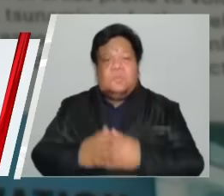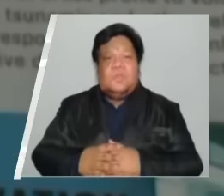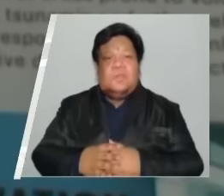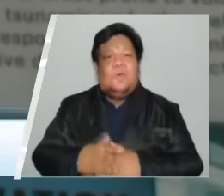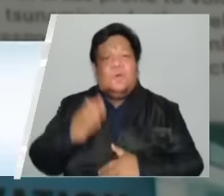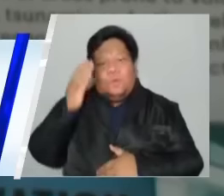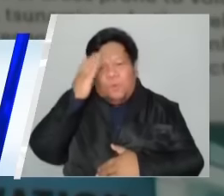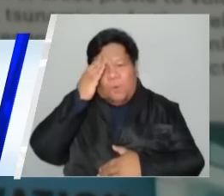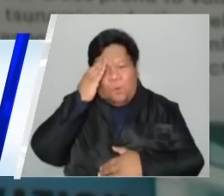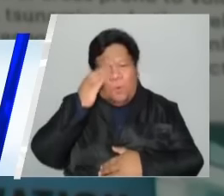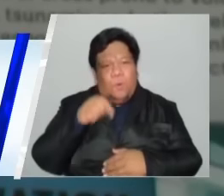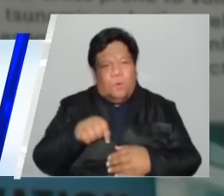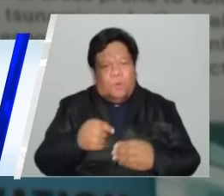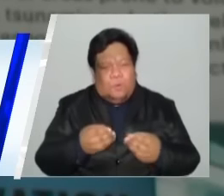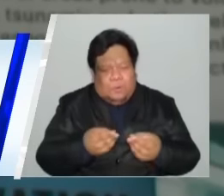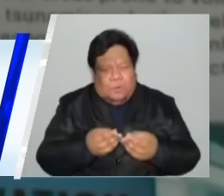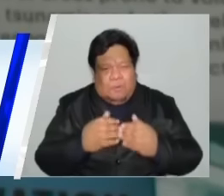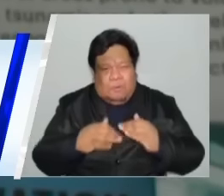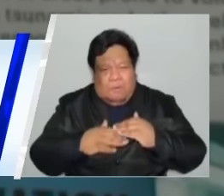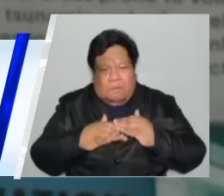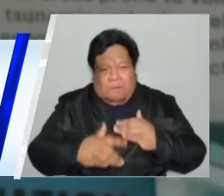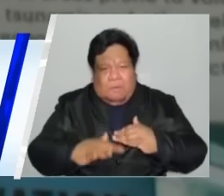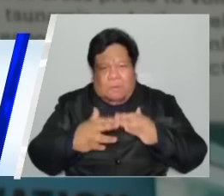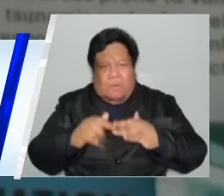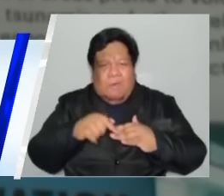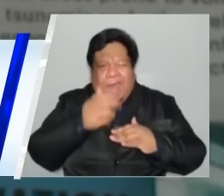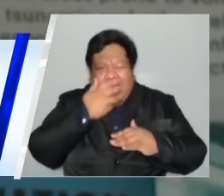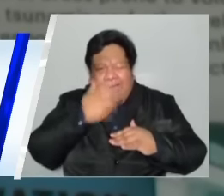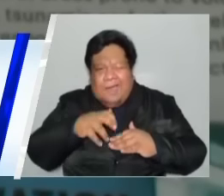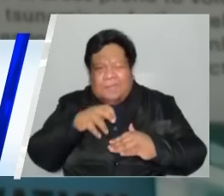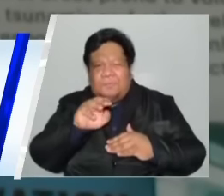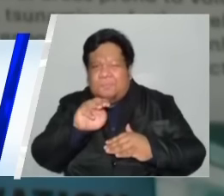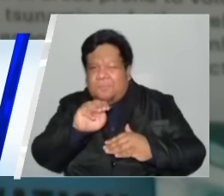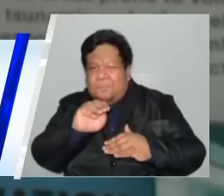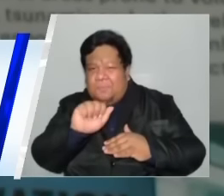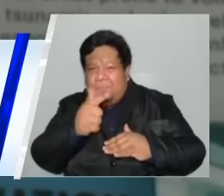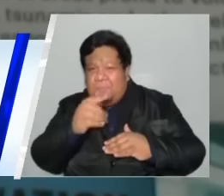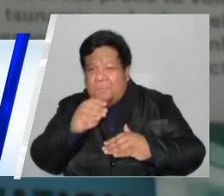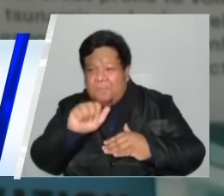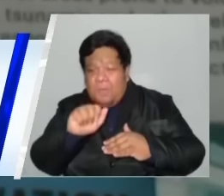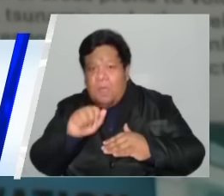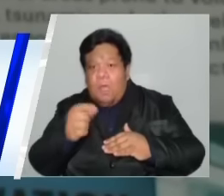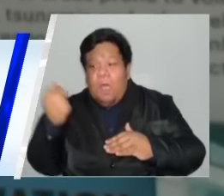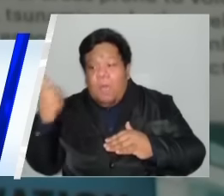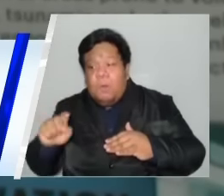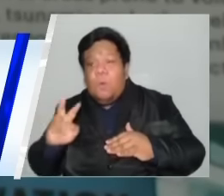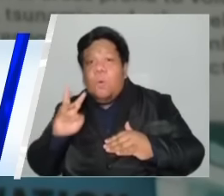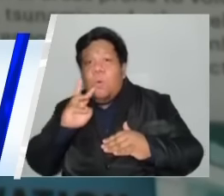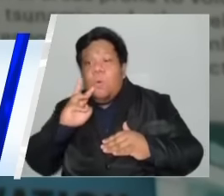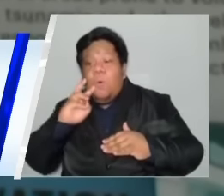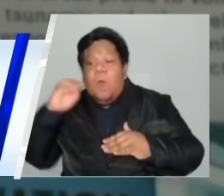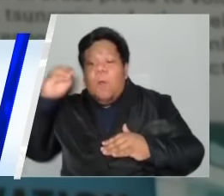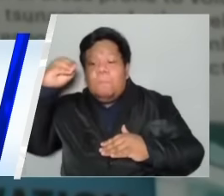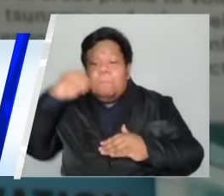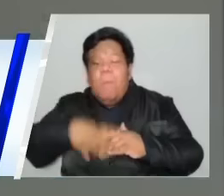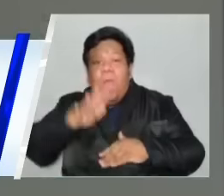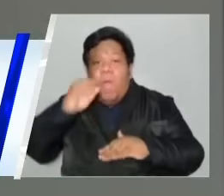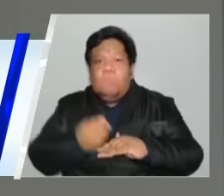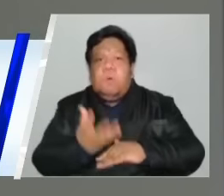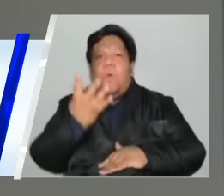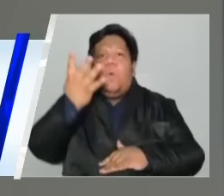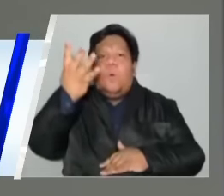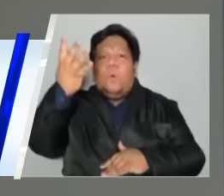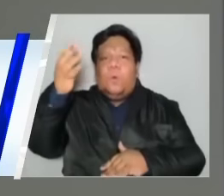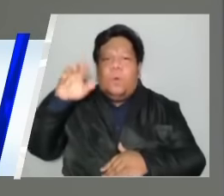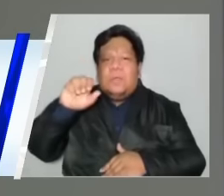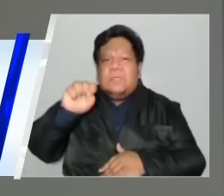magma, biglang nag-flash o nag-convert into steam ang tubig pero masyadong mabilis.